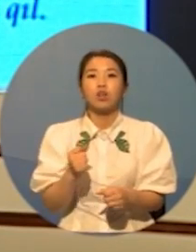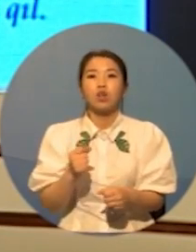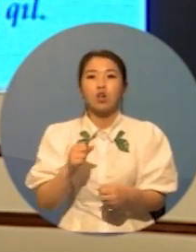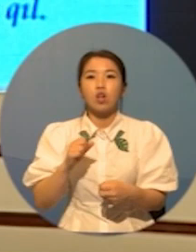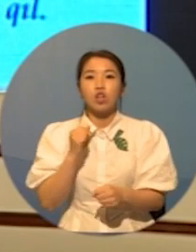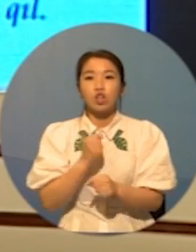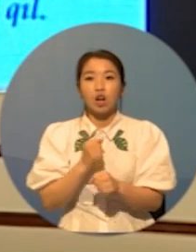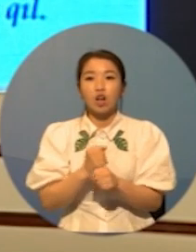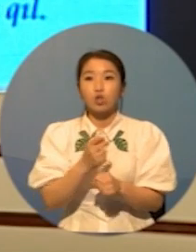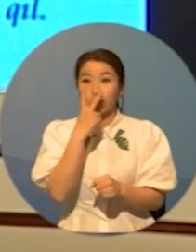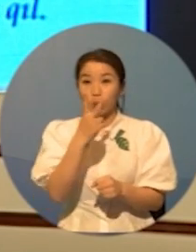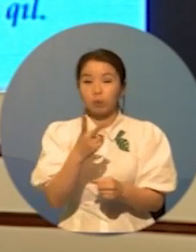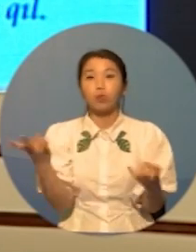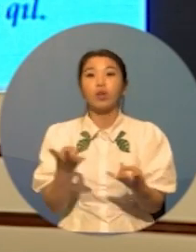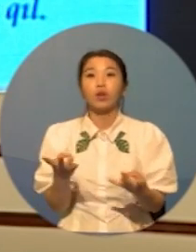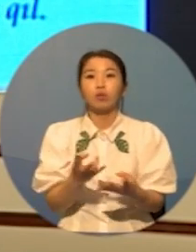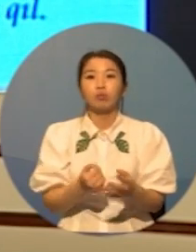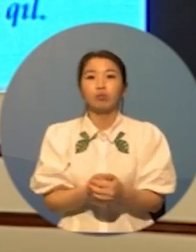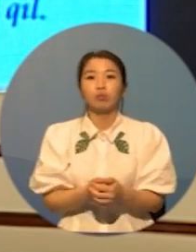Атауыш фейліміз көрмек лазым.